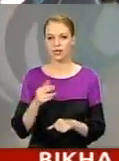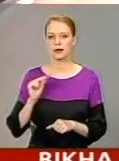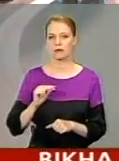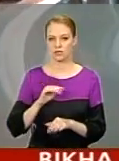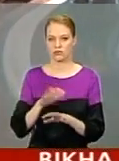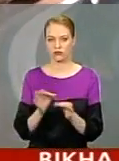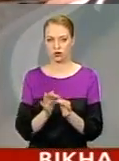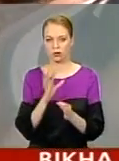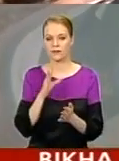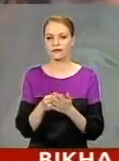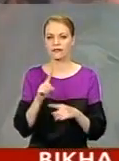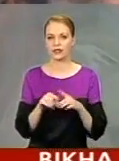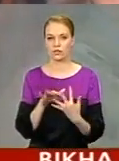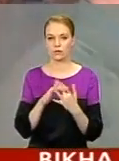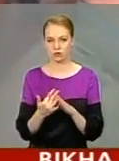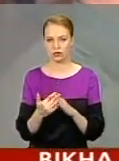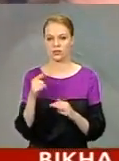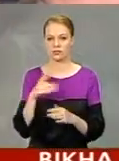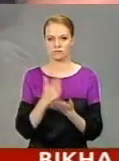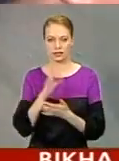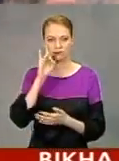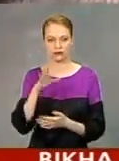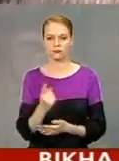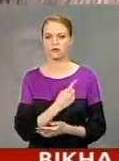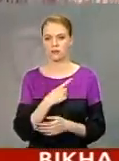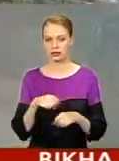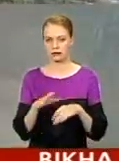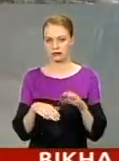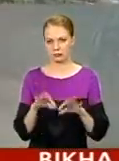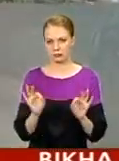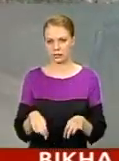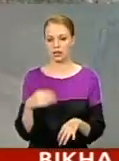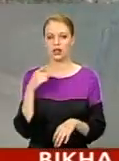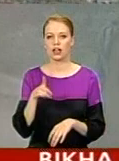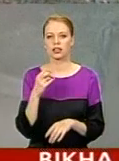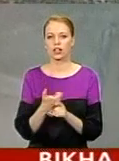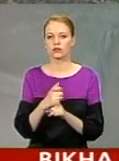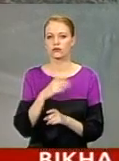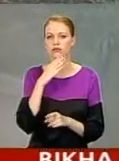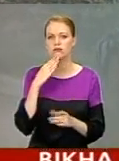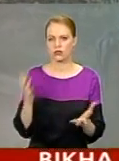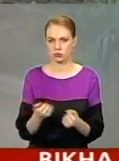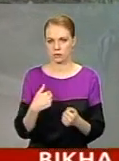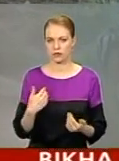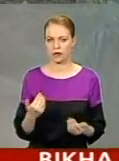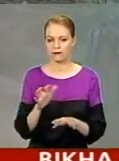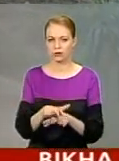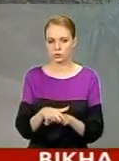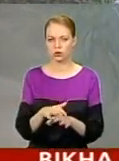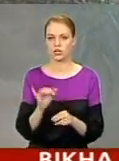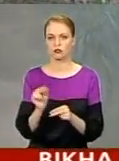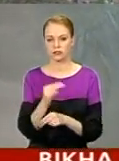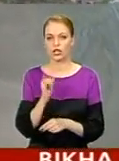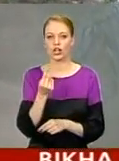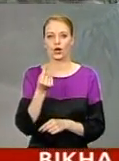працює чоботарем у рідному селі Маяки, зажив собі слави майстра на всі руки. Дуже багато він спас нам взуття і причому і